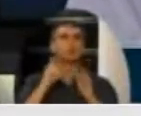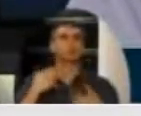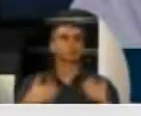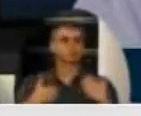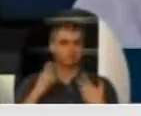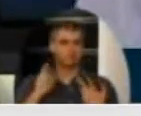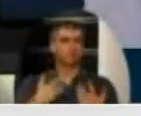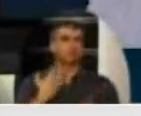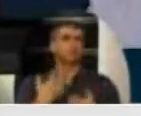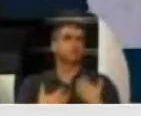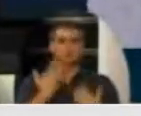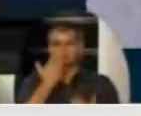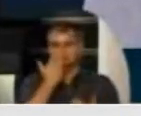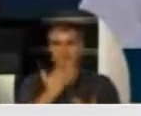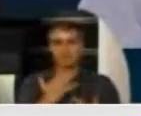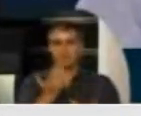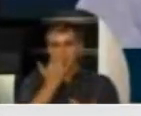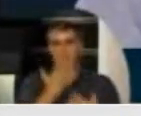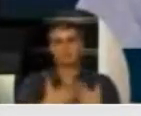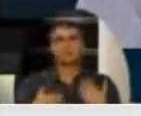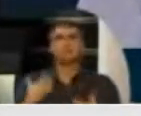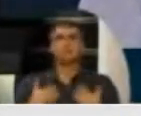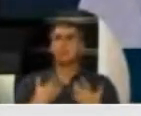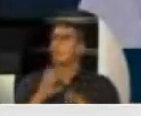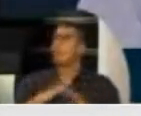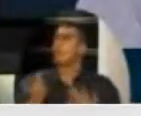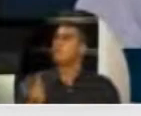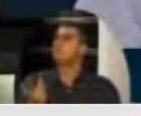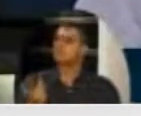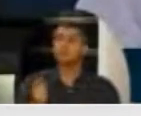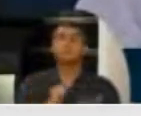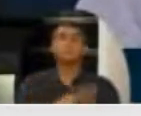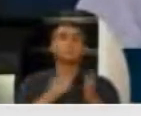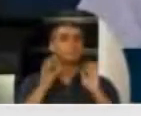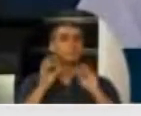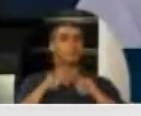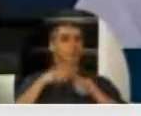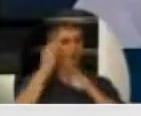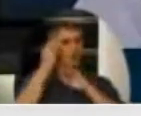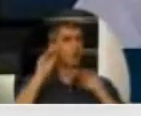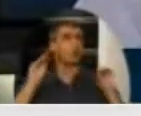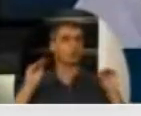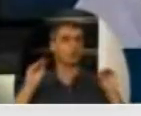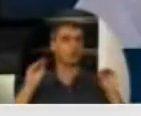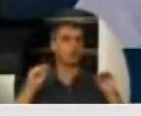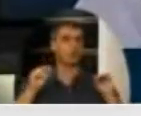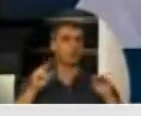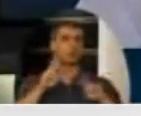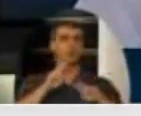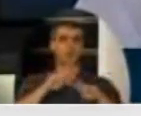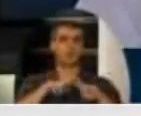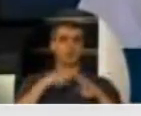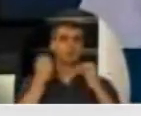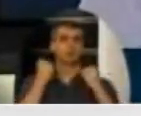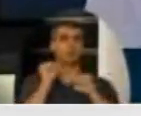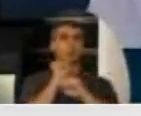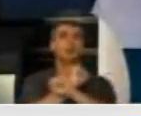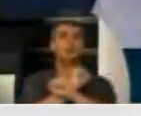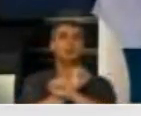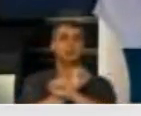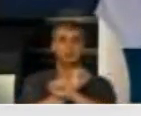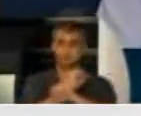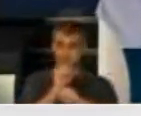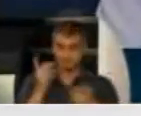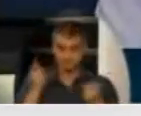שם תסכול ויש שם זעם איום ונורא. על מי? במיוחד אחרי ההודעה, אחרי שחרור האסירים,